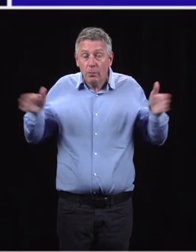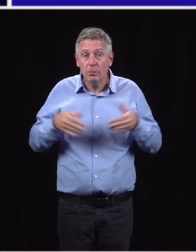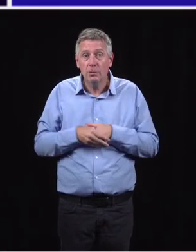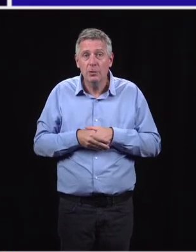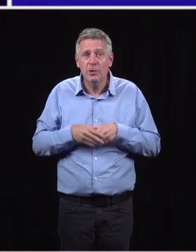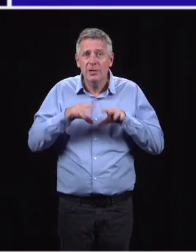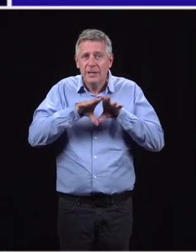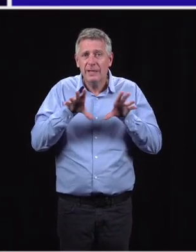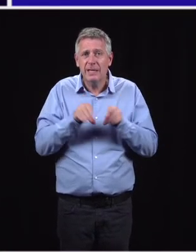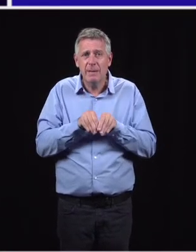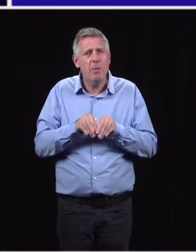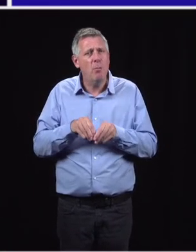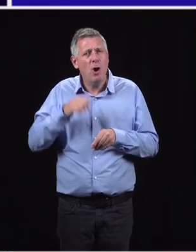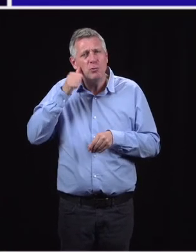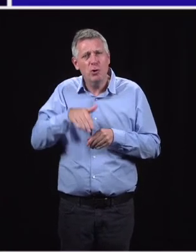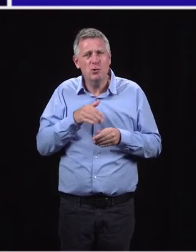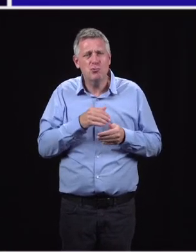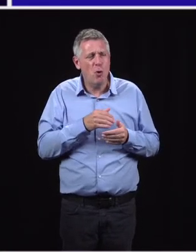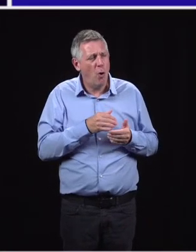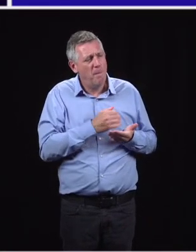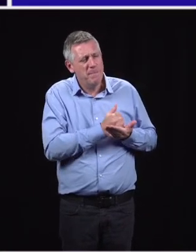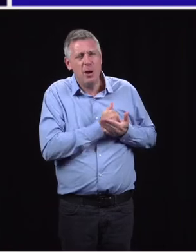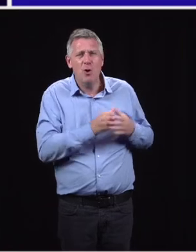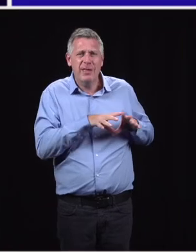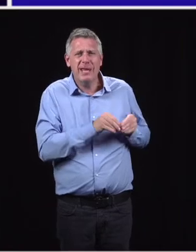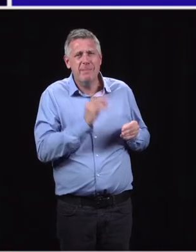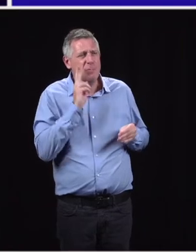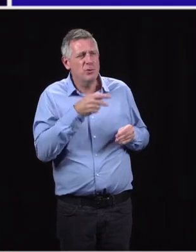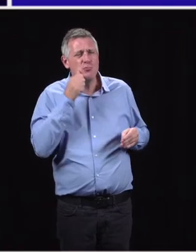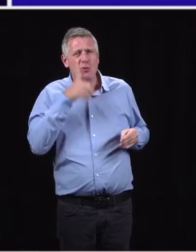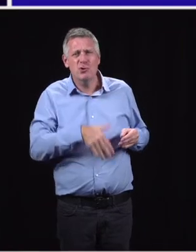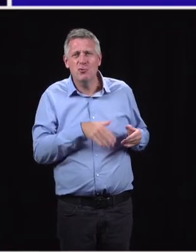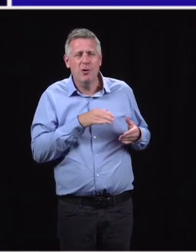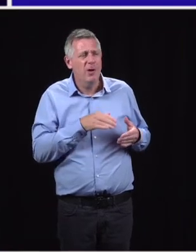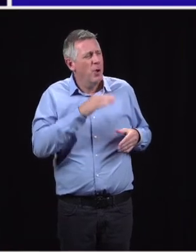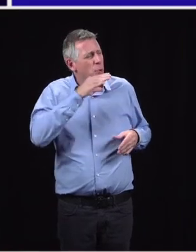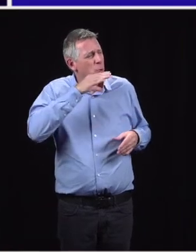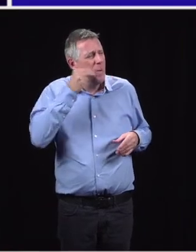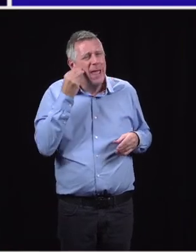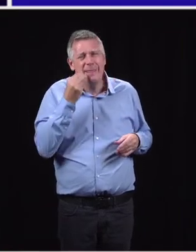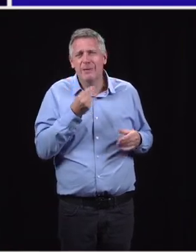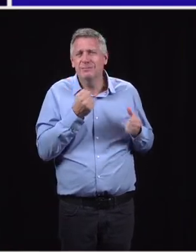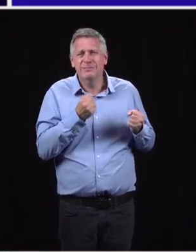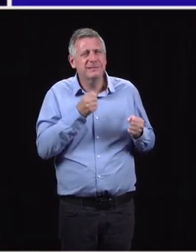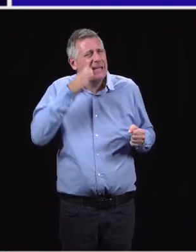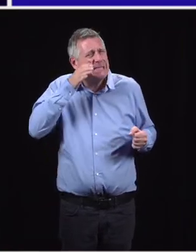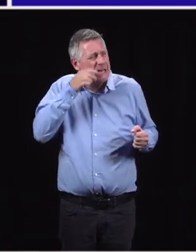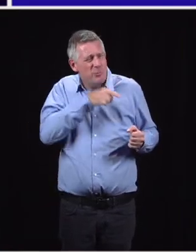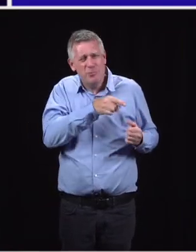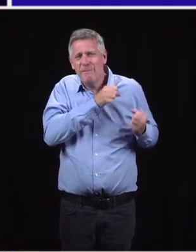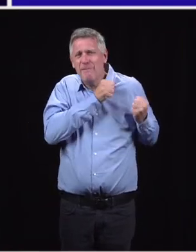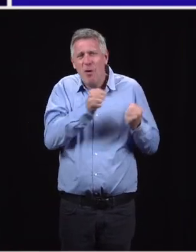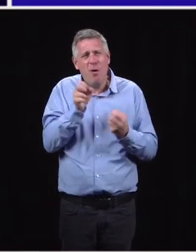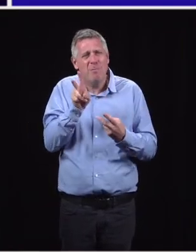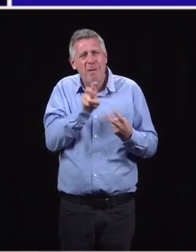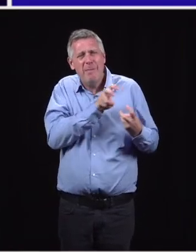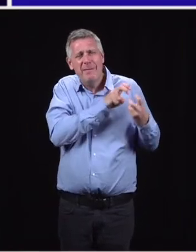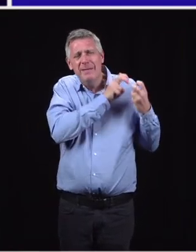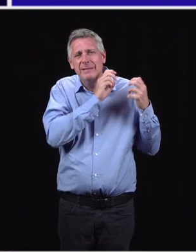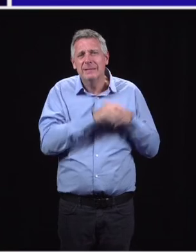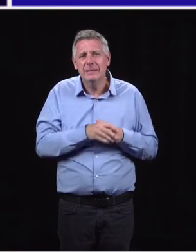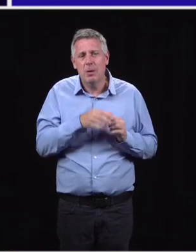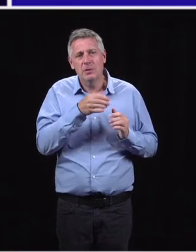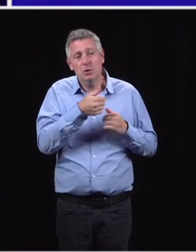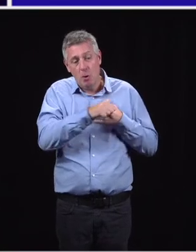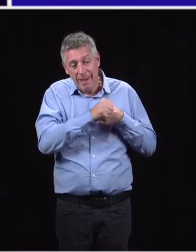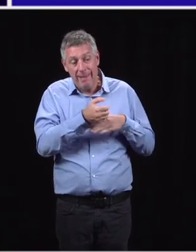moi que j'ai la chance de piloter au quotidien très humaine très à l'écoute on a fait énormément de travail ces dernières dernières semaines dernier mois pour